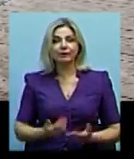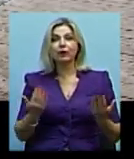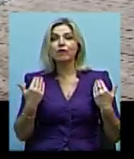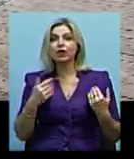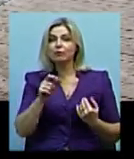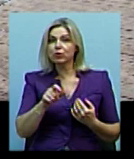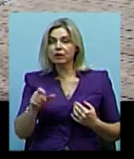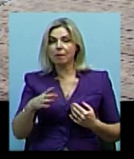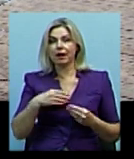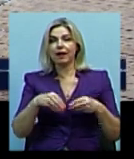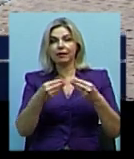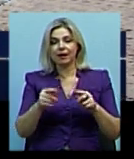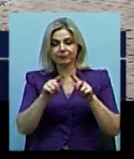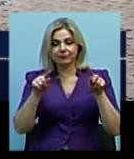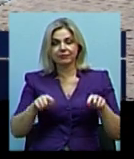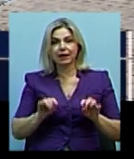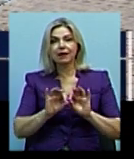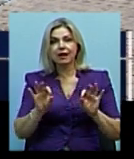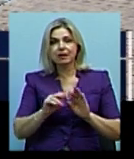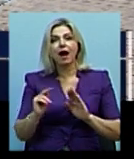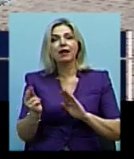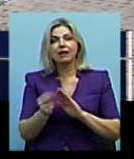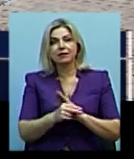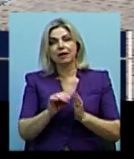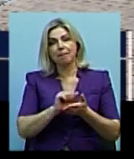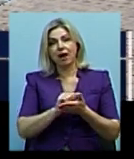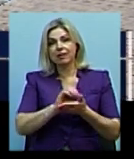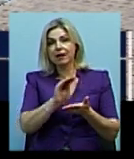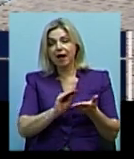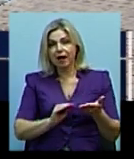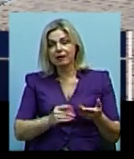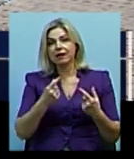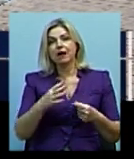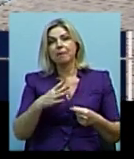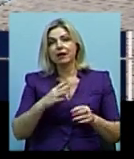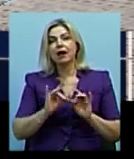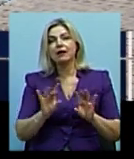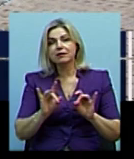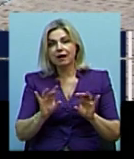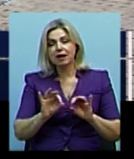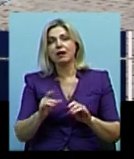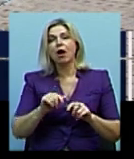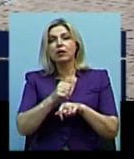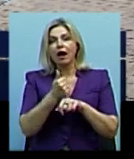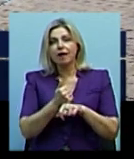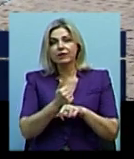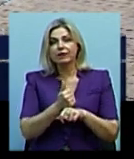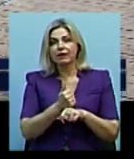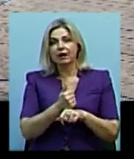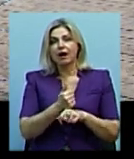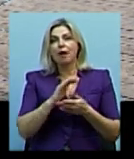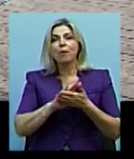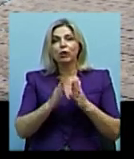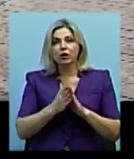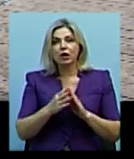Відпочиваючим були надані листівки з агітаційним матеріалом, де були та розказані основні моменти